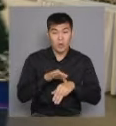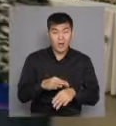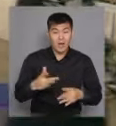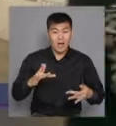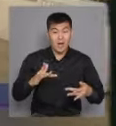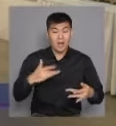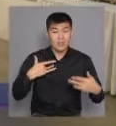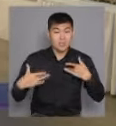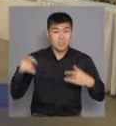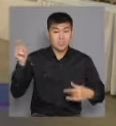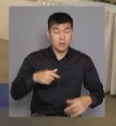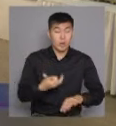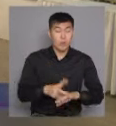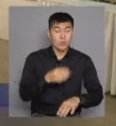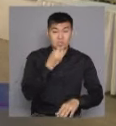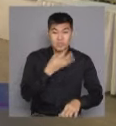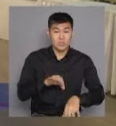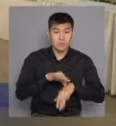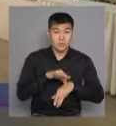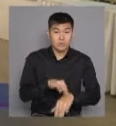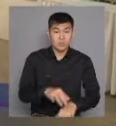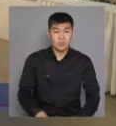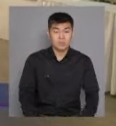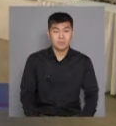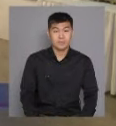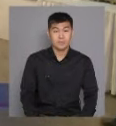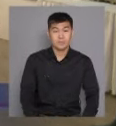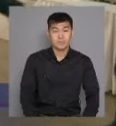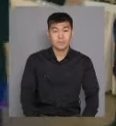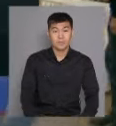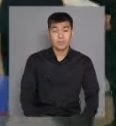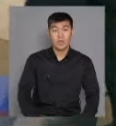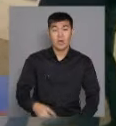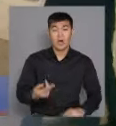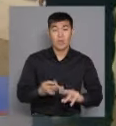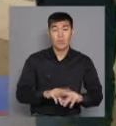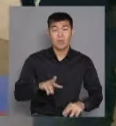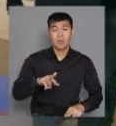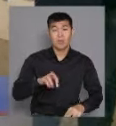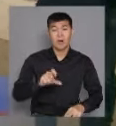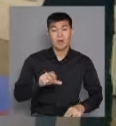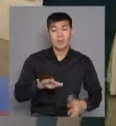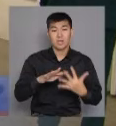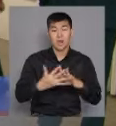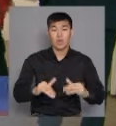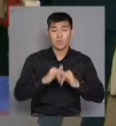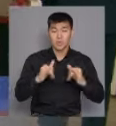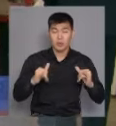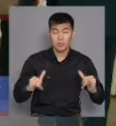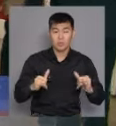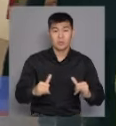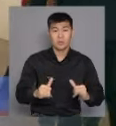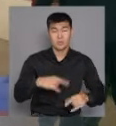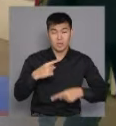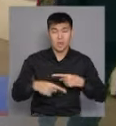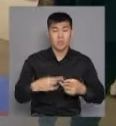келіп жатырық. Өте тамаша өтіп жатыр. Енді осы біздің Махамбет ауданымыздың осылай өркендеуіне